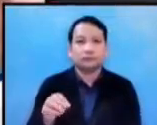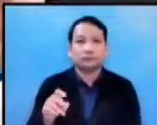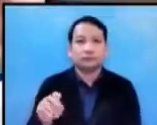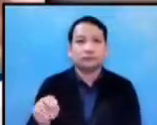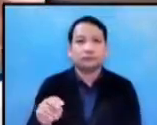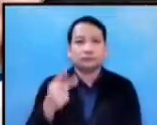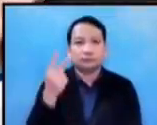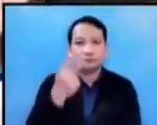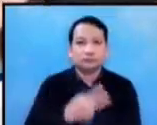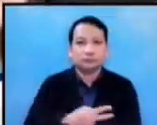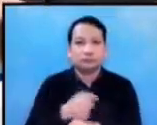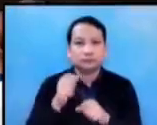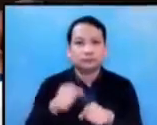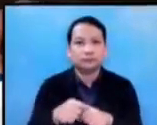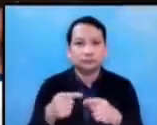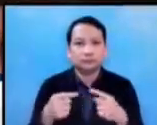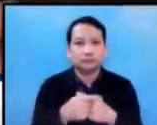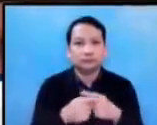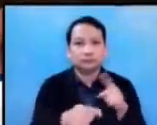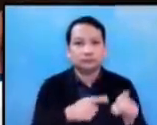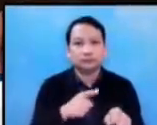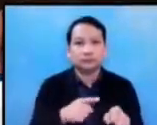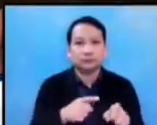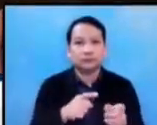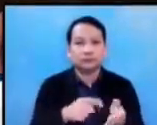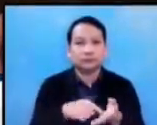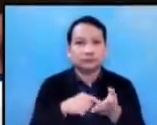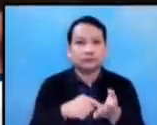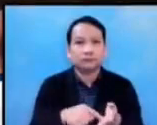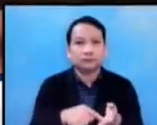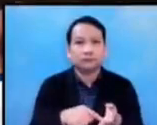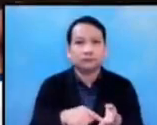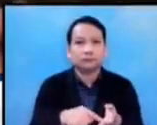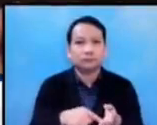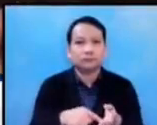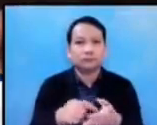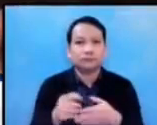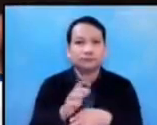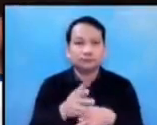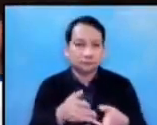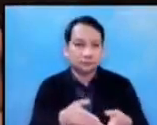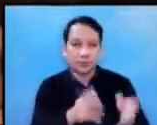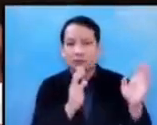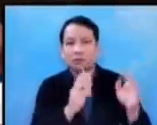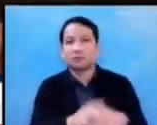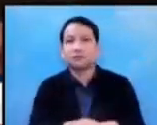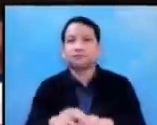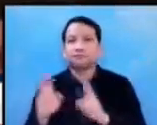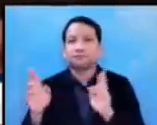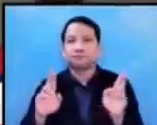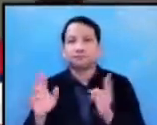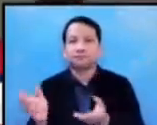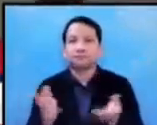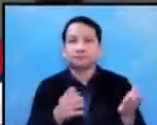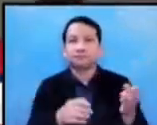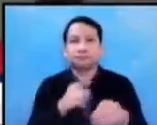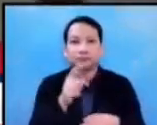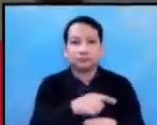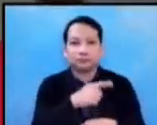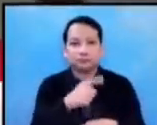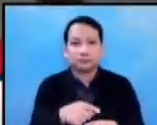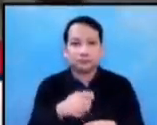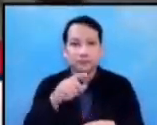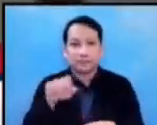upang ma-cross-examine si Corneo. Bahala sila. Pero kami handang-handang mag-cross sana kay Mr. Jed. We